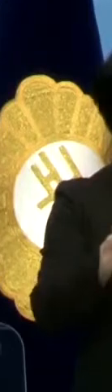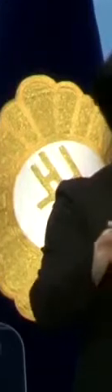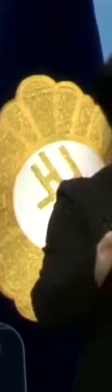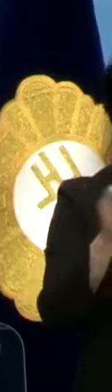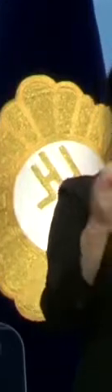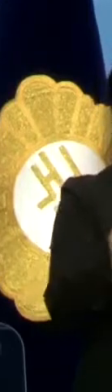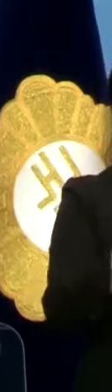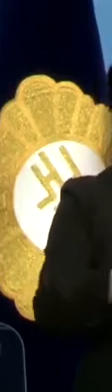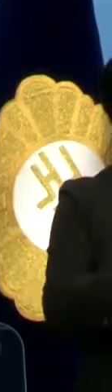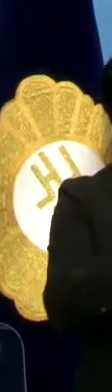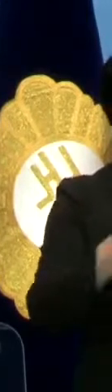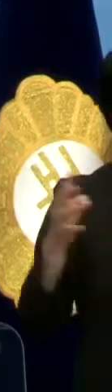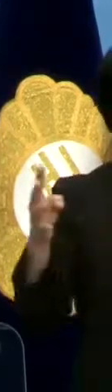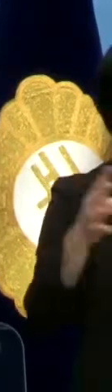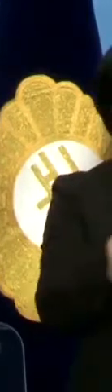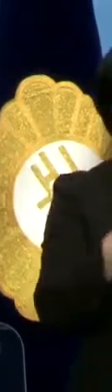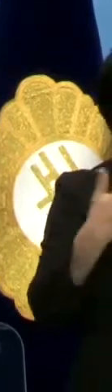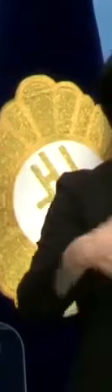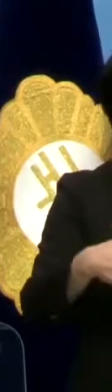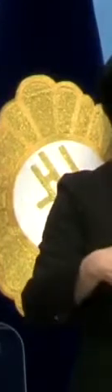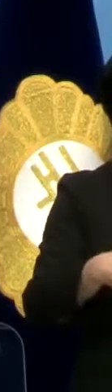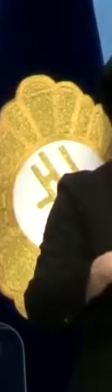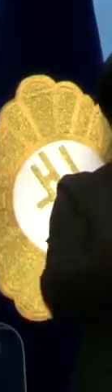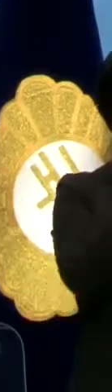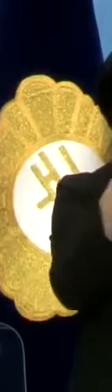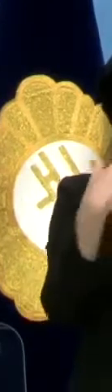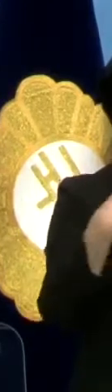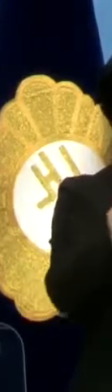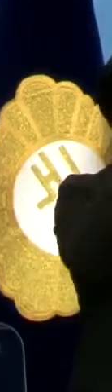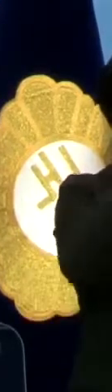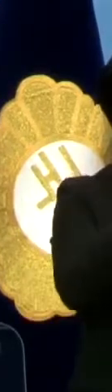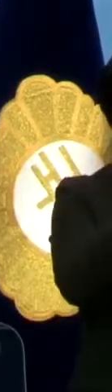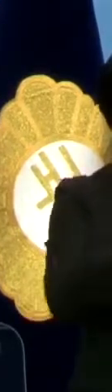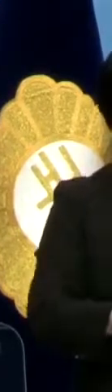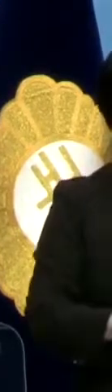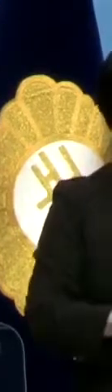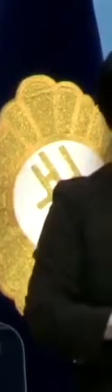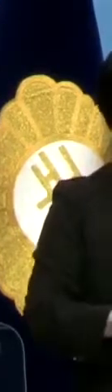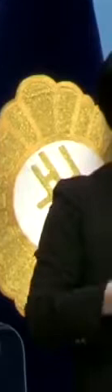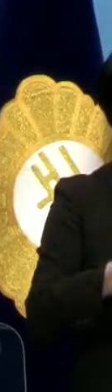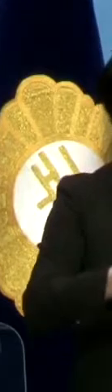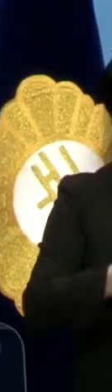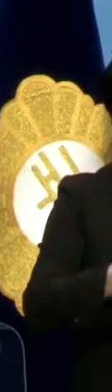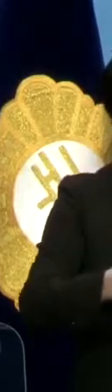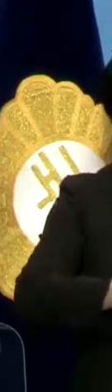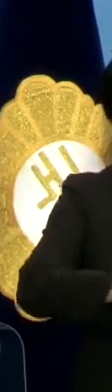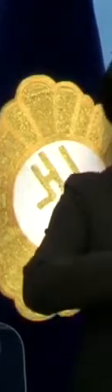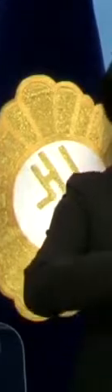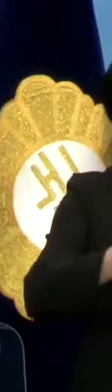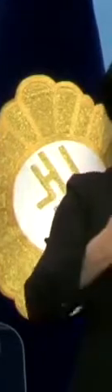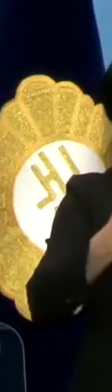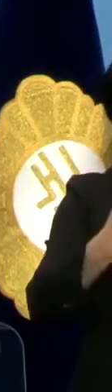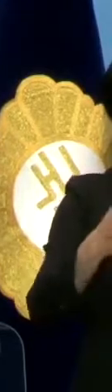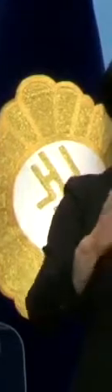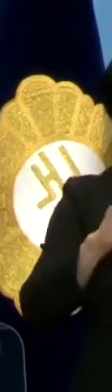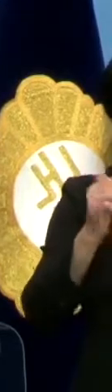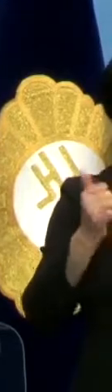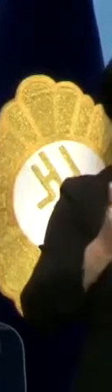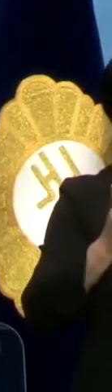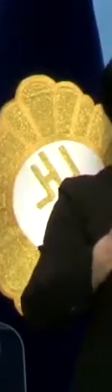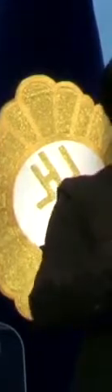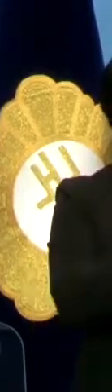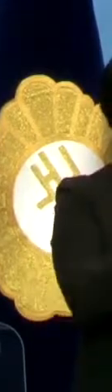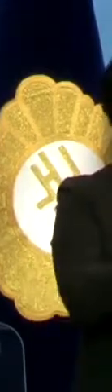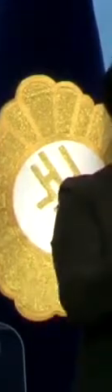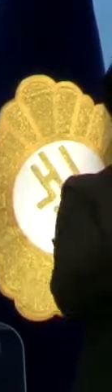속개를 해 아직 합의되지 않은 정보경찰 관련 내용 조항을 서영교 의원님과 한병도 의원님이 제출하신